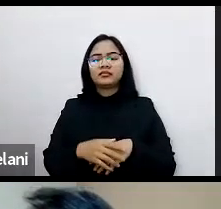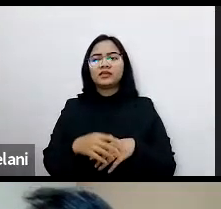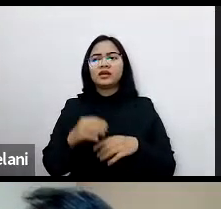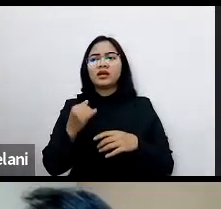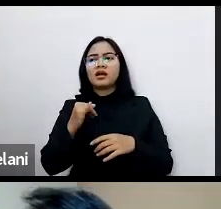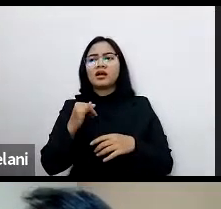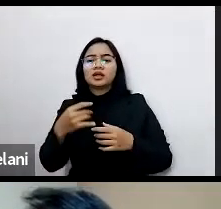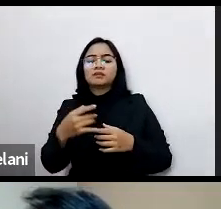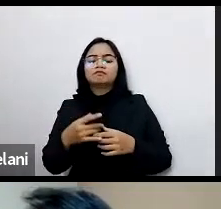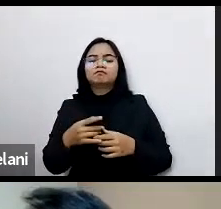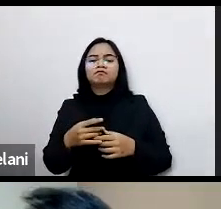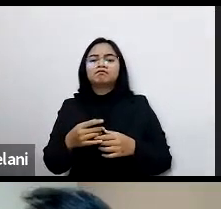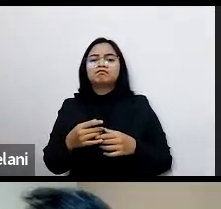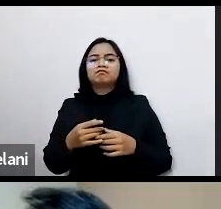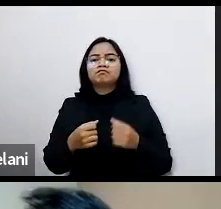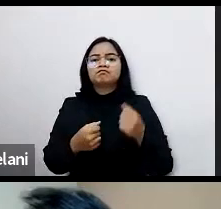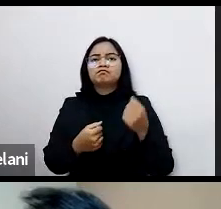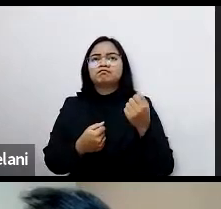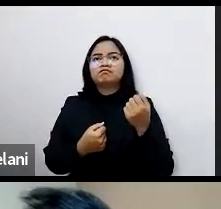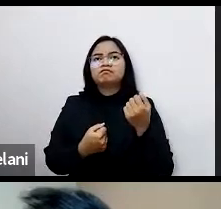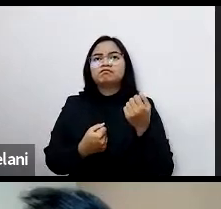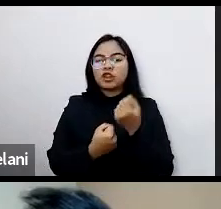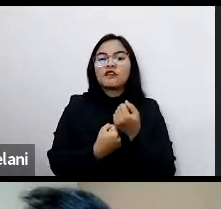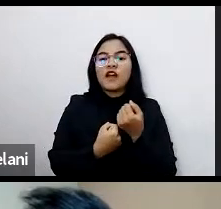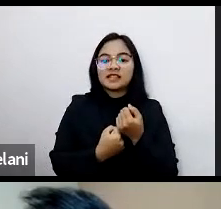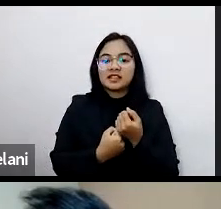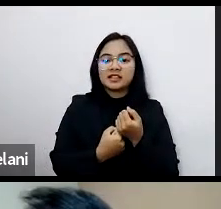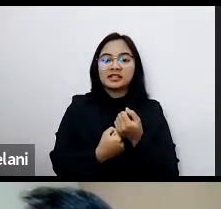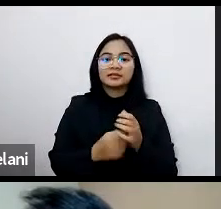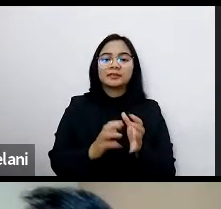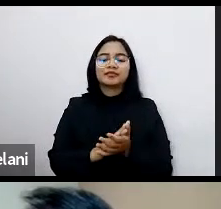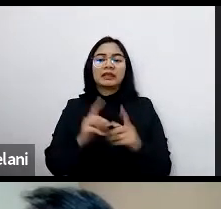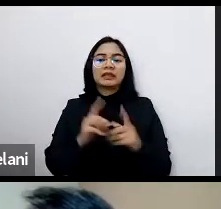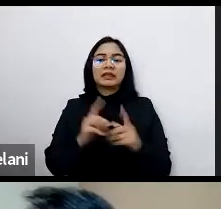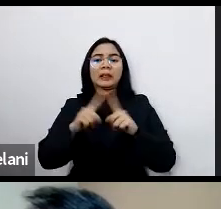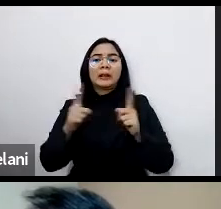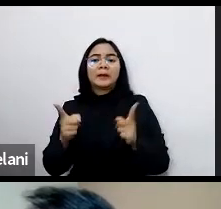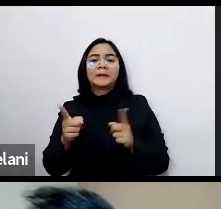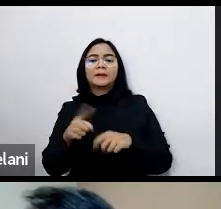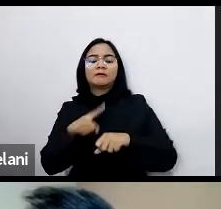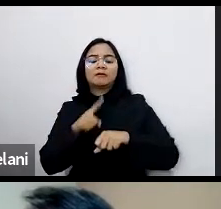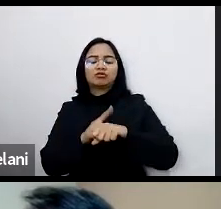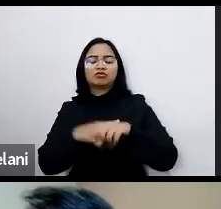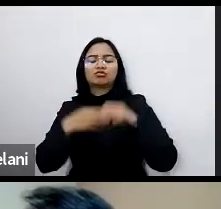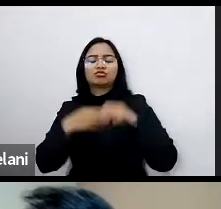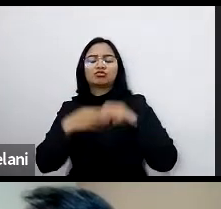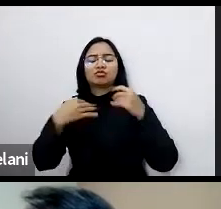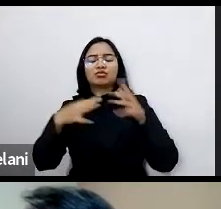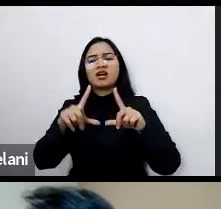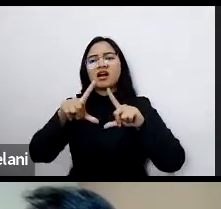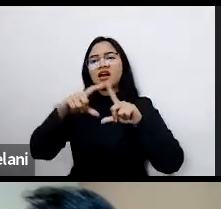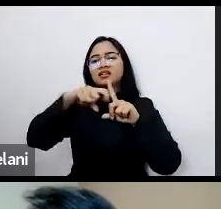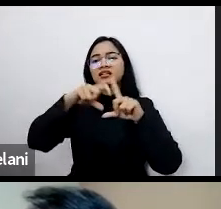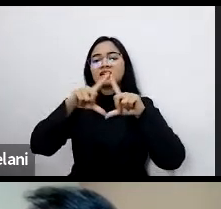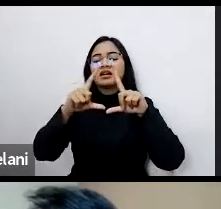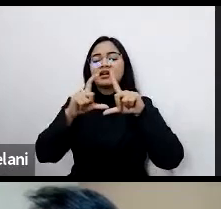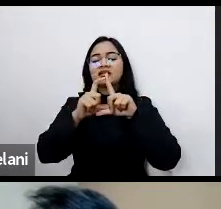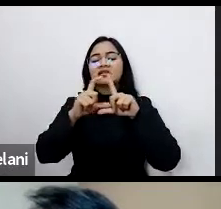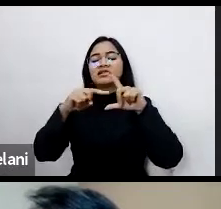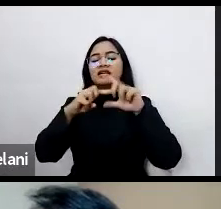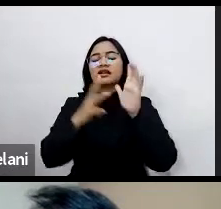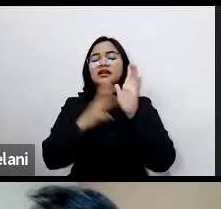ya. Tapi ketika sudah jadi akademisi, Mbak, apa saja tantangan, hambatan, dan